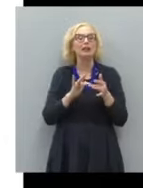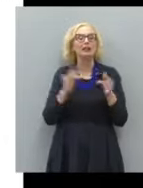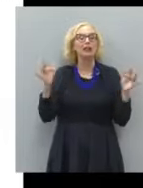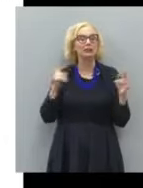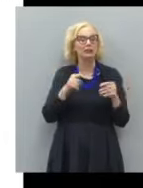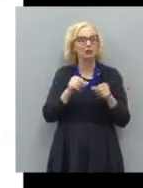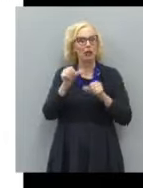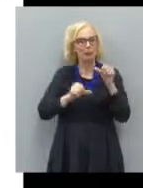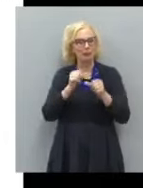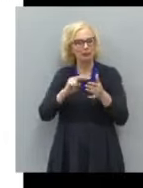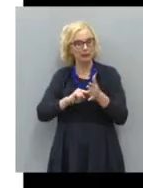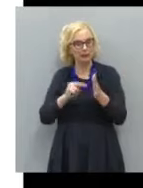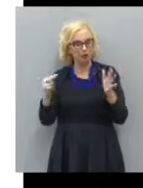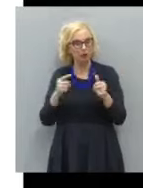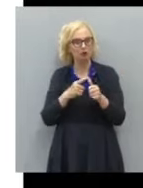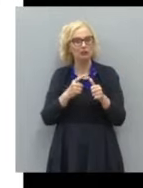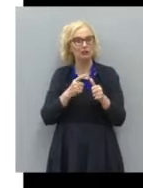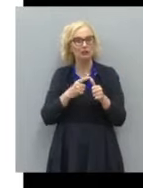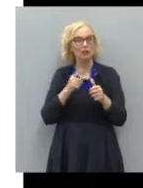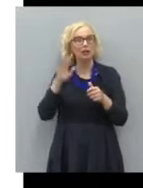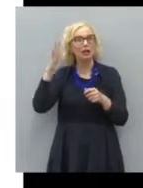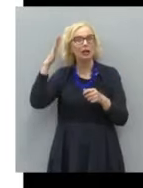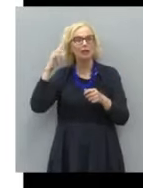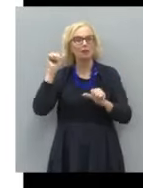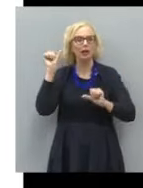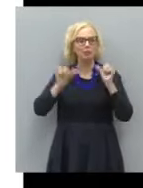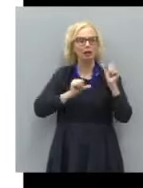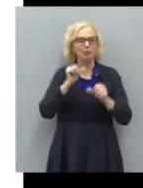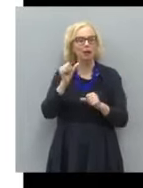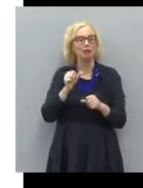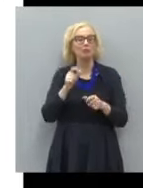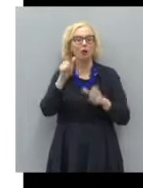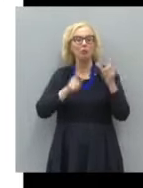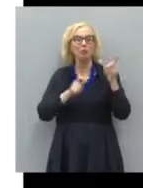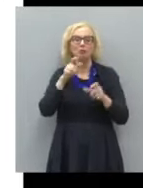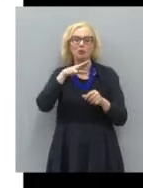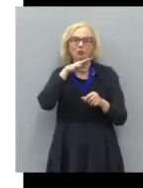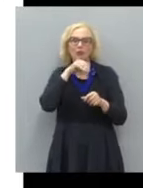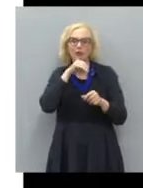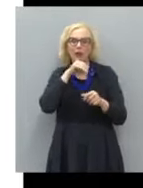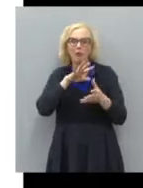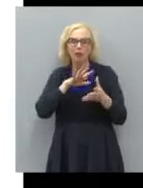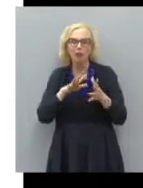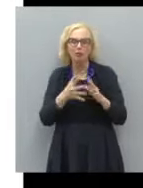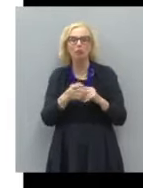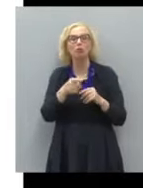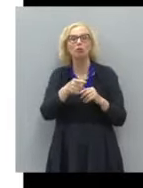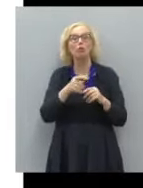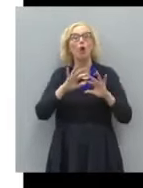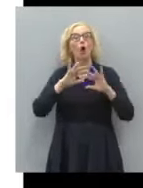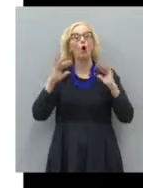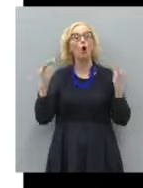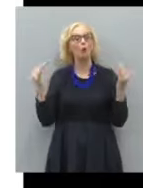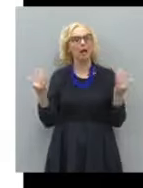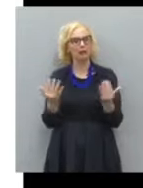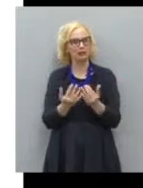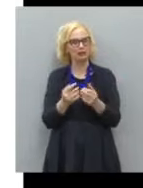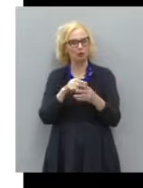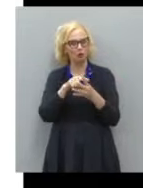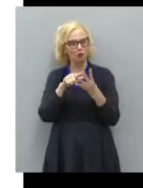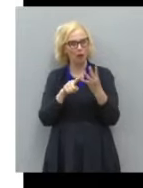i cambiamenti climatici l'urbanizzazione invecchiamento della popolazione la globalizzazione questi sono elementi